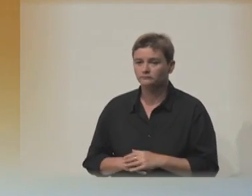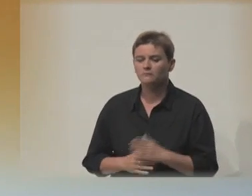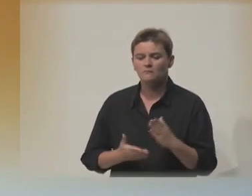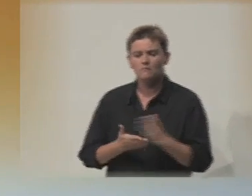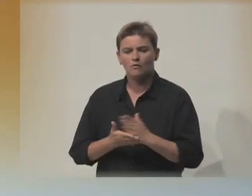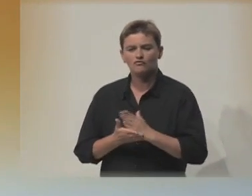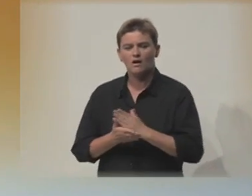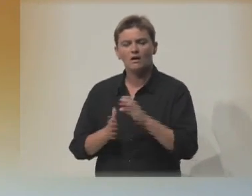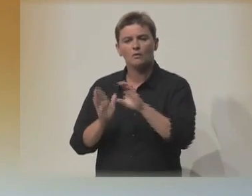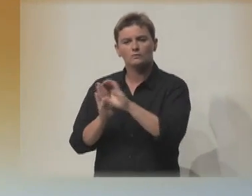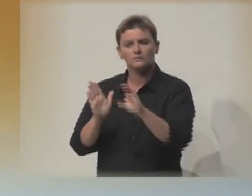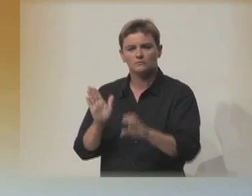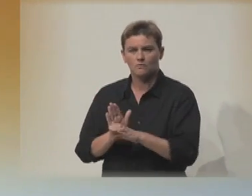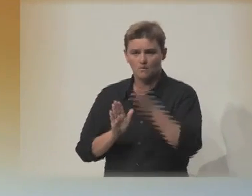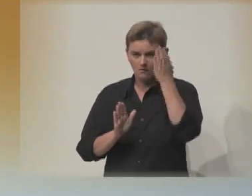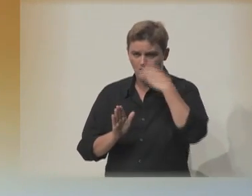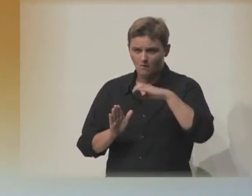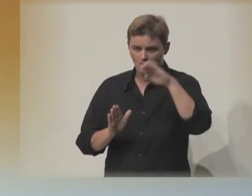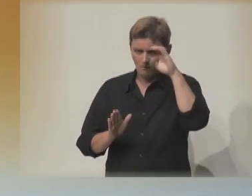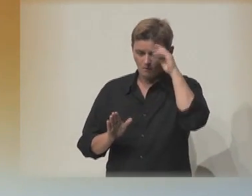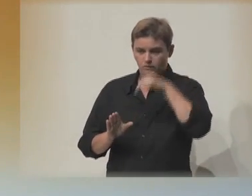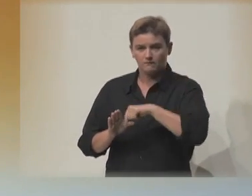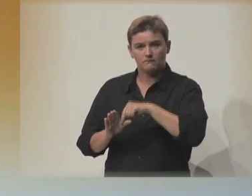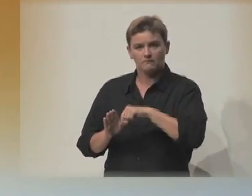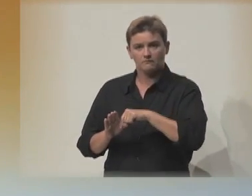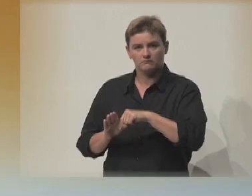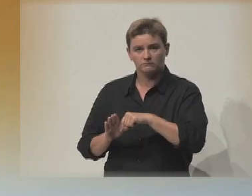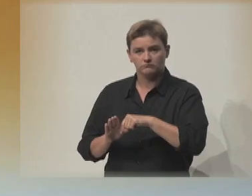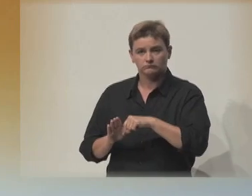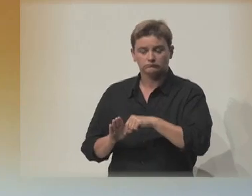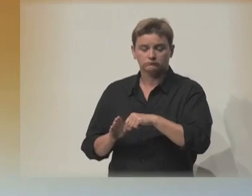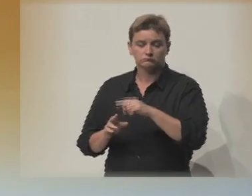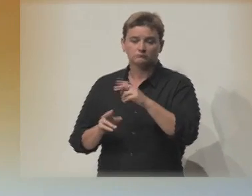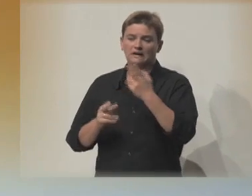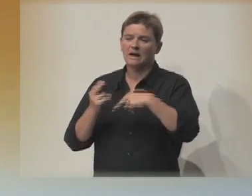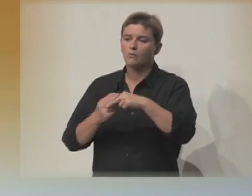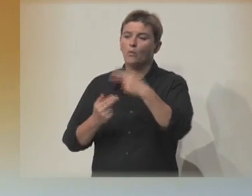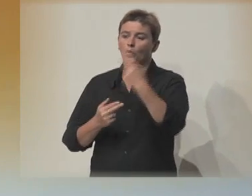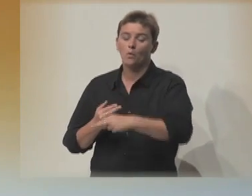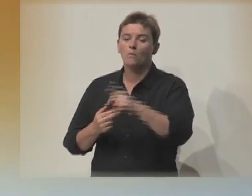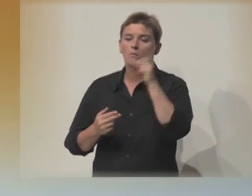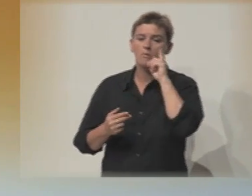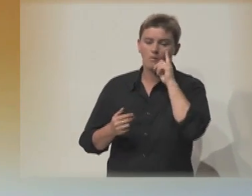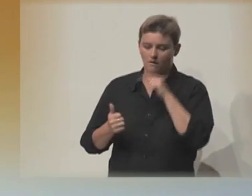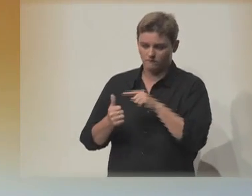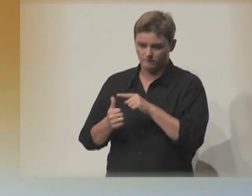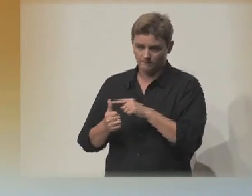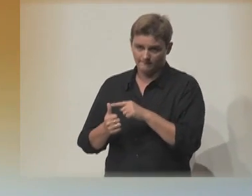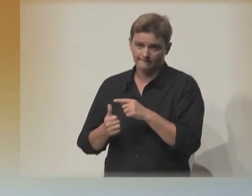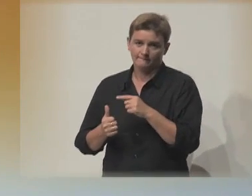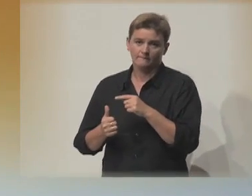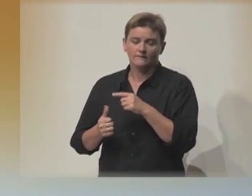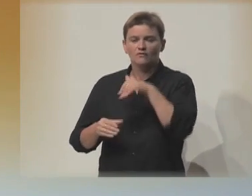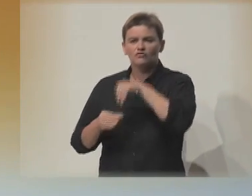projet de constitution européenne, il vient de deux raisons. La première raison, c'est qu'on a voulu mettre dans ce